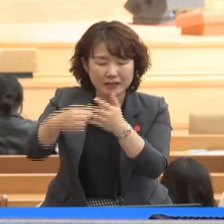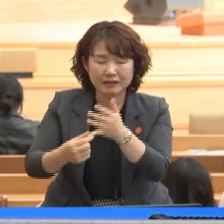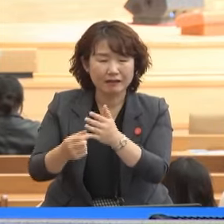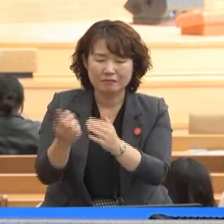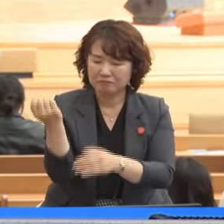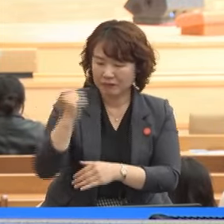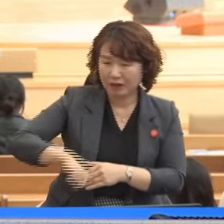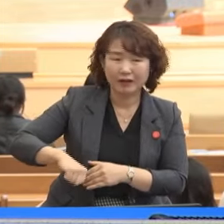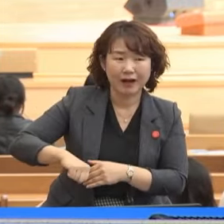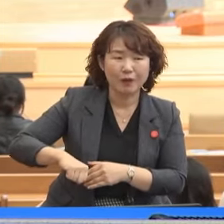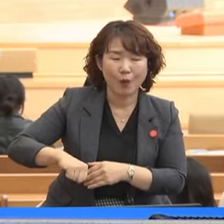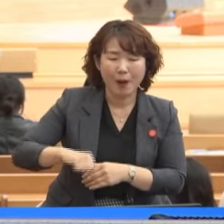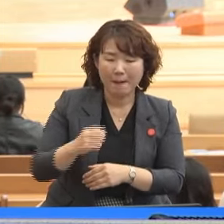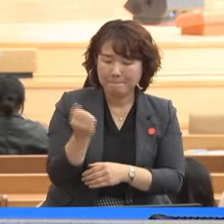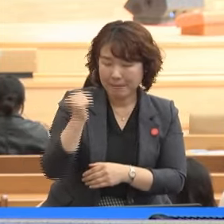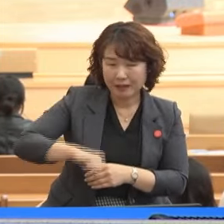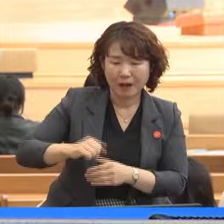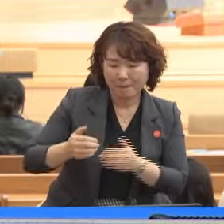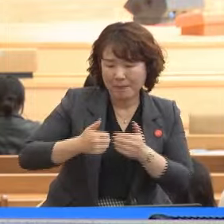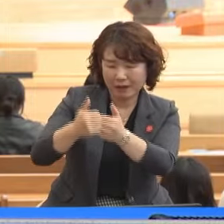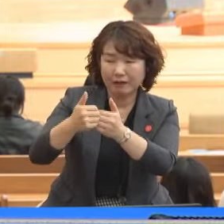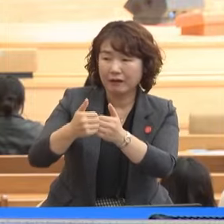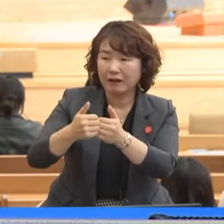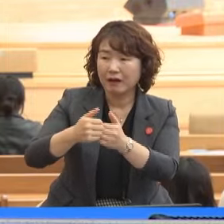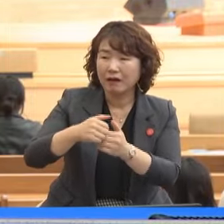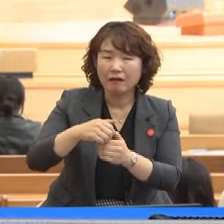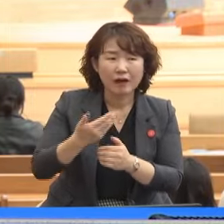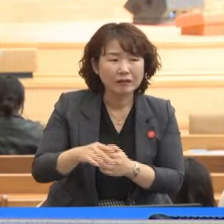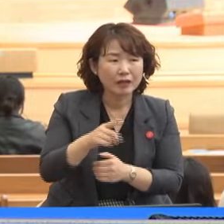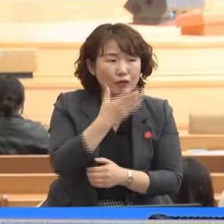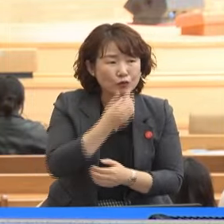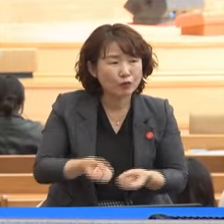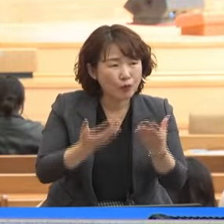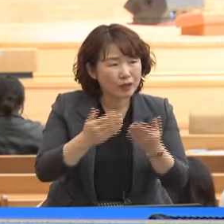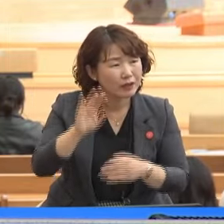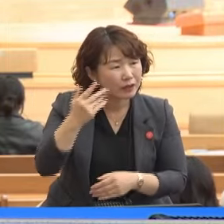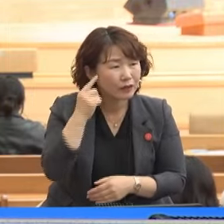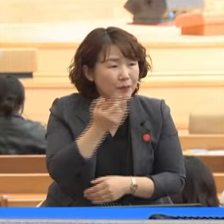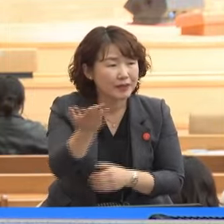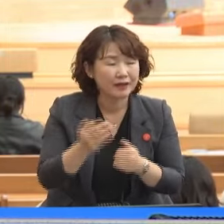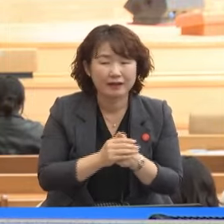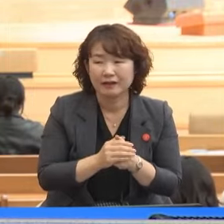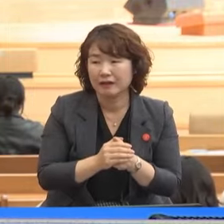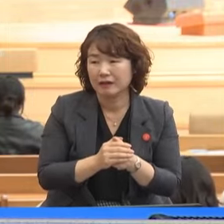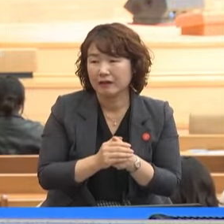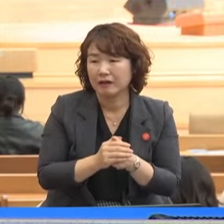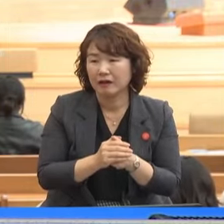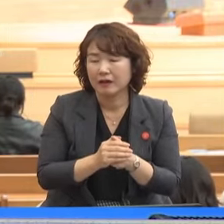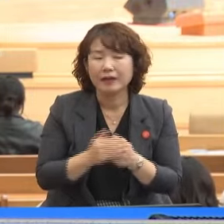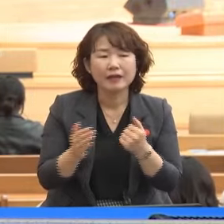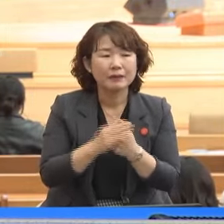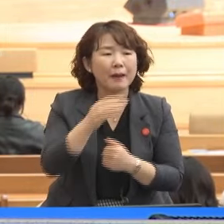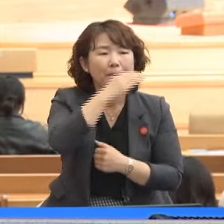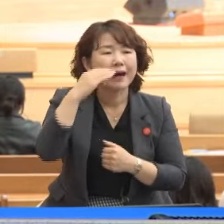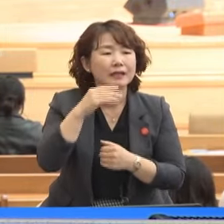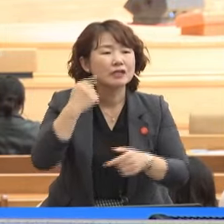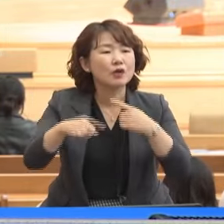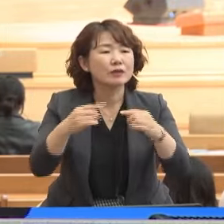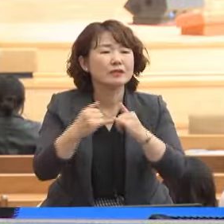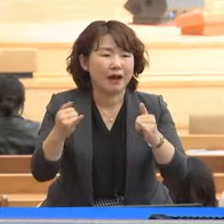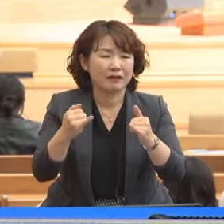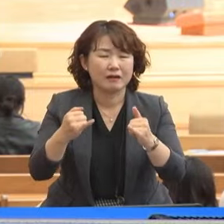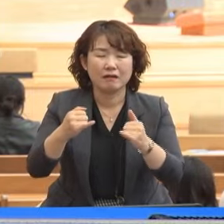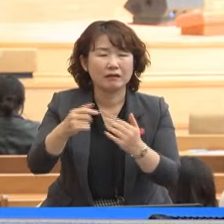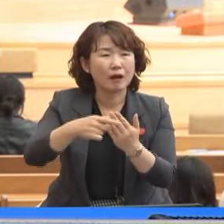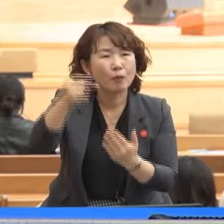아니고 반역하고, 근데 이게 축복이 되겠냐 말이죠. 그러니 잘은 바른 정치인을 뽑을 안목도